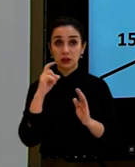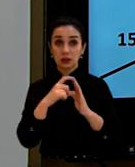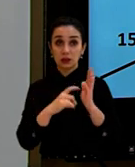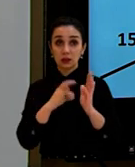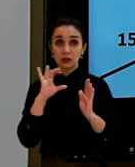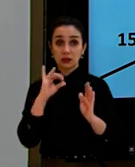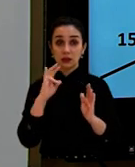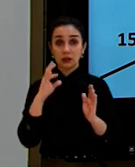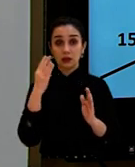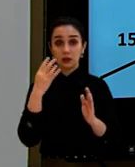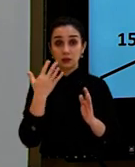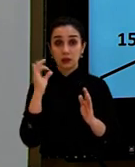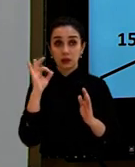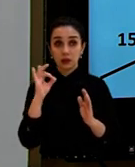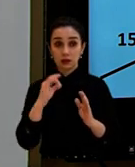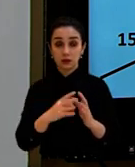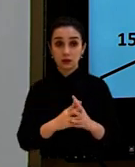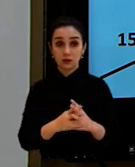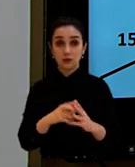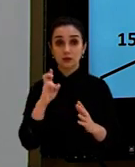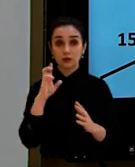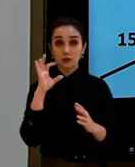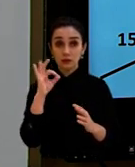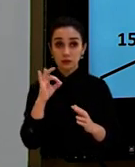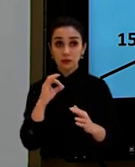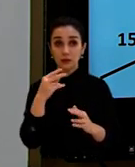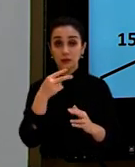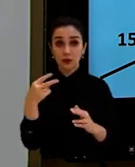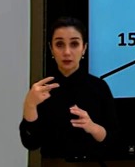разделить на синус 45 градуса. БО